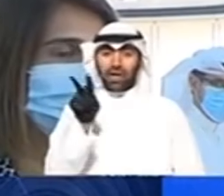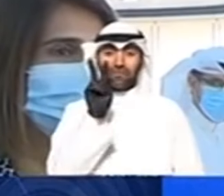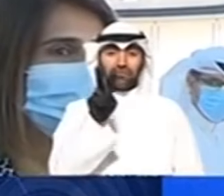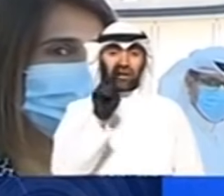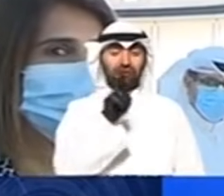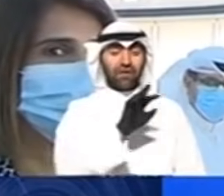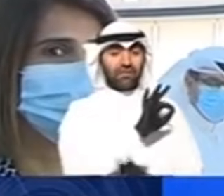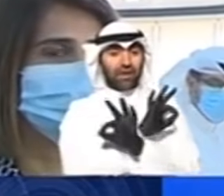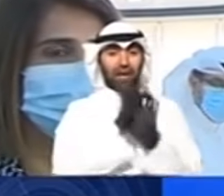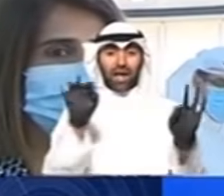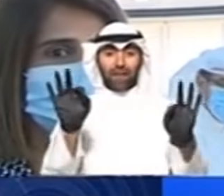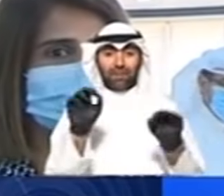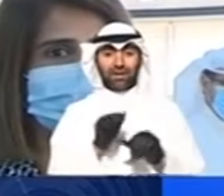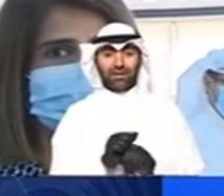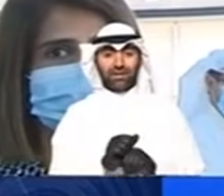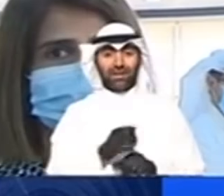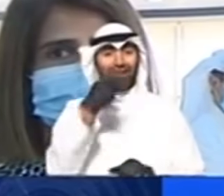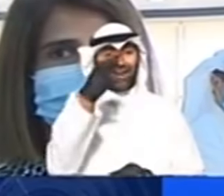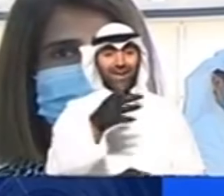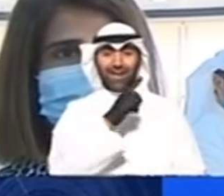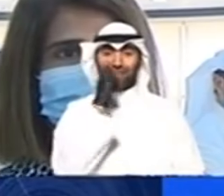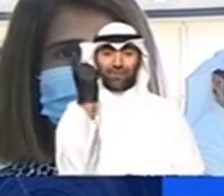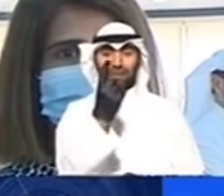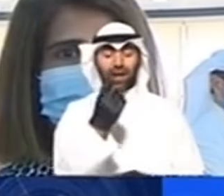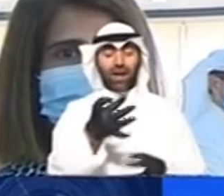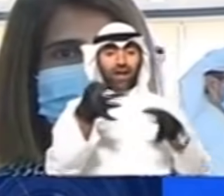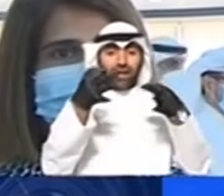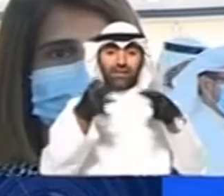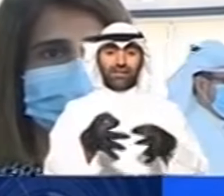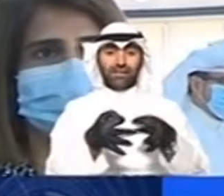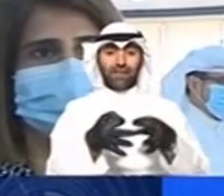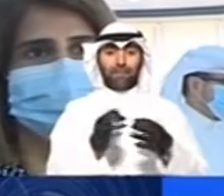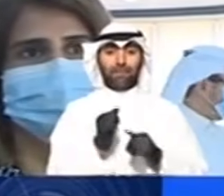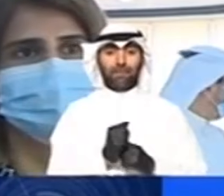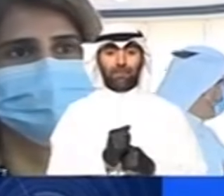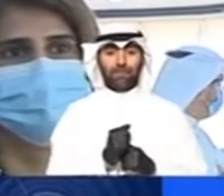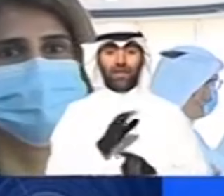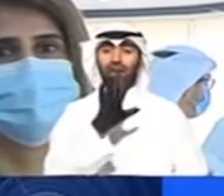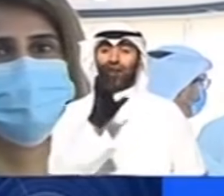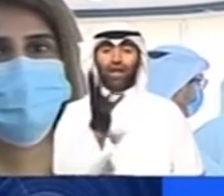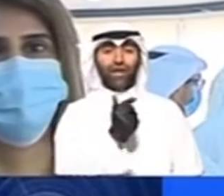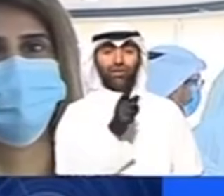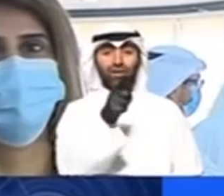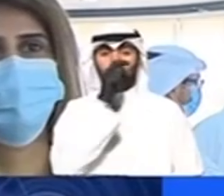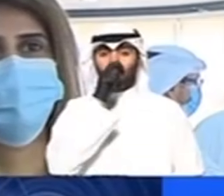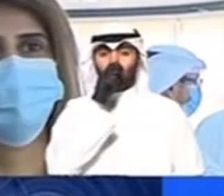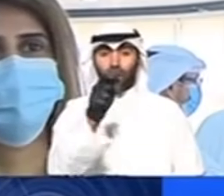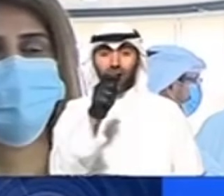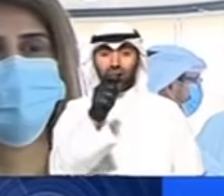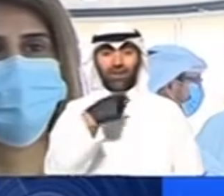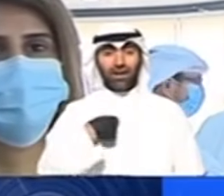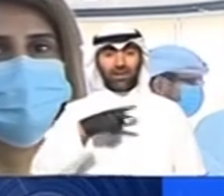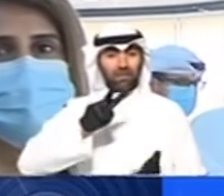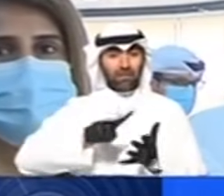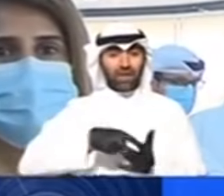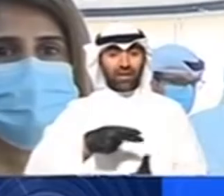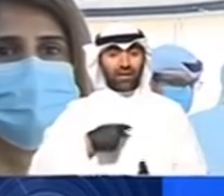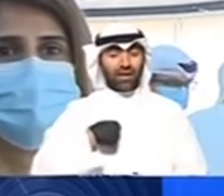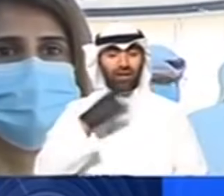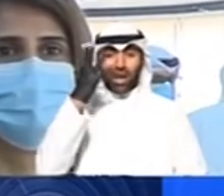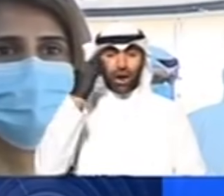هذا الغرض في تقصي كل ما يتعلق بالمخالفة ومتابعة الشخص